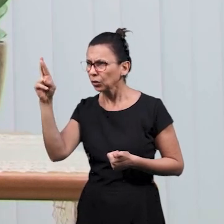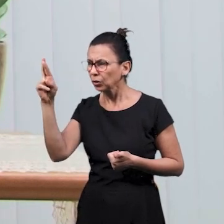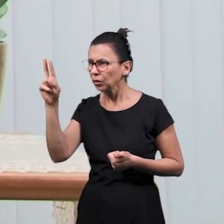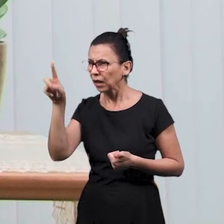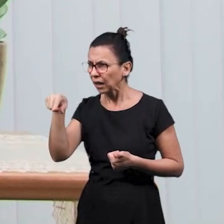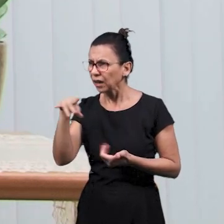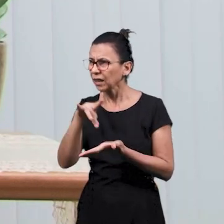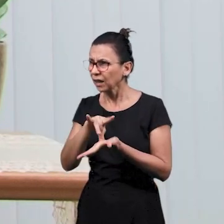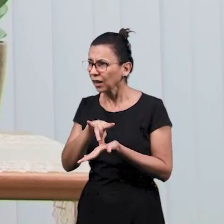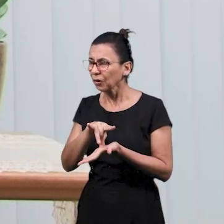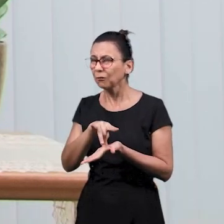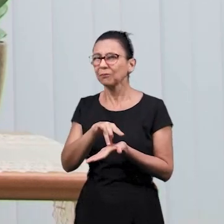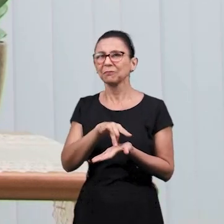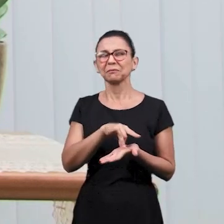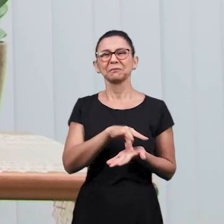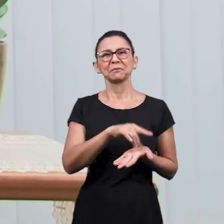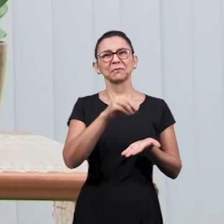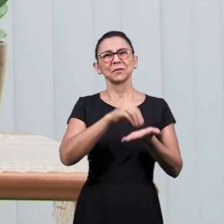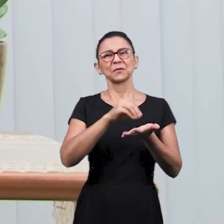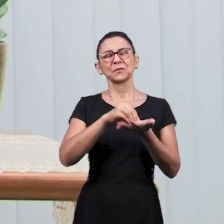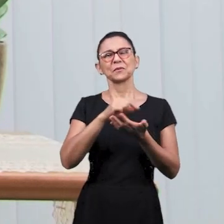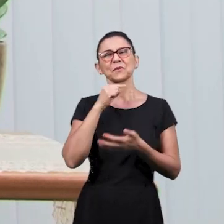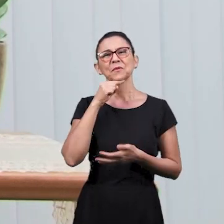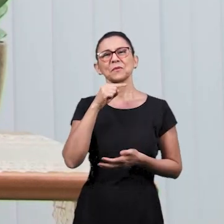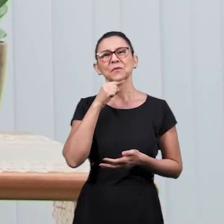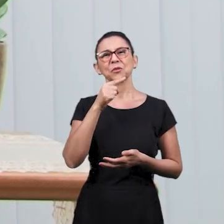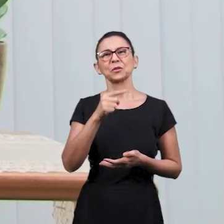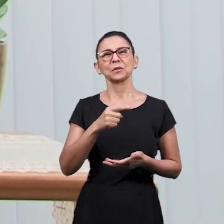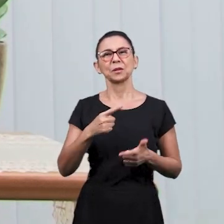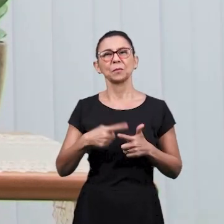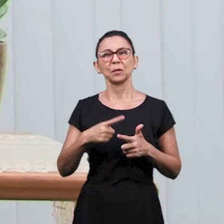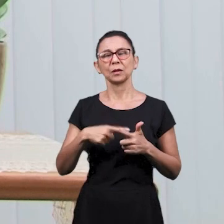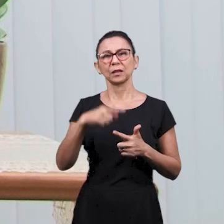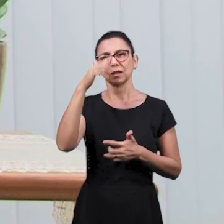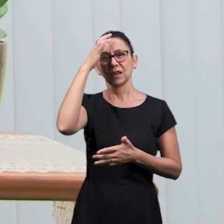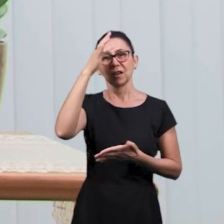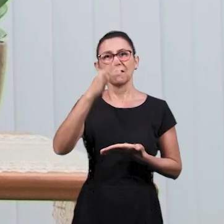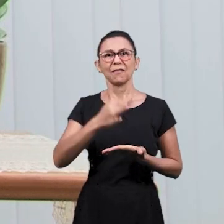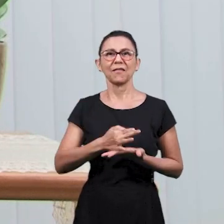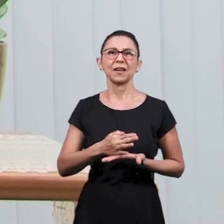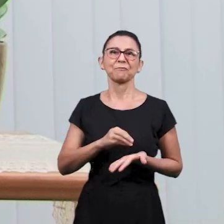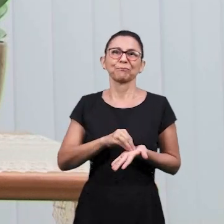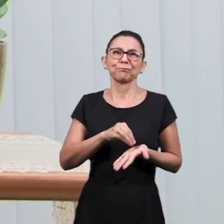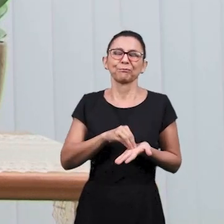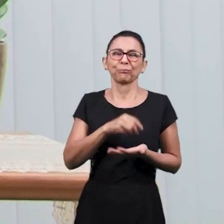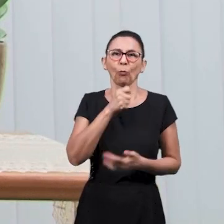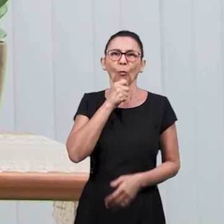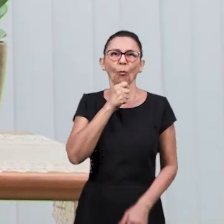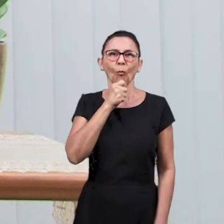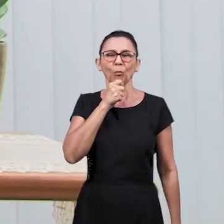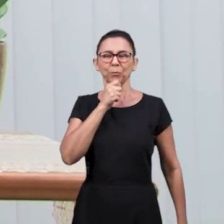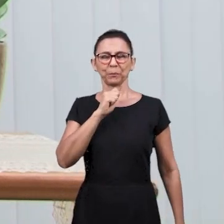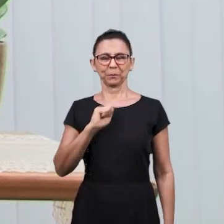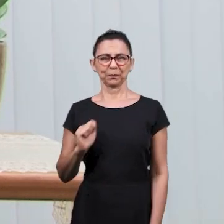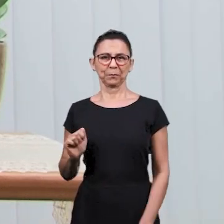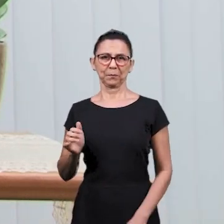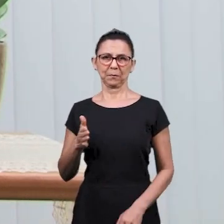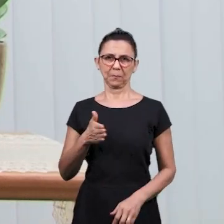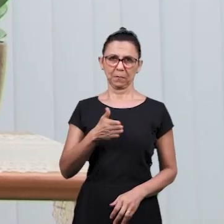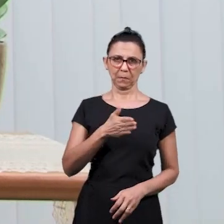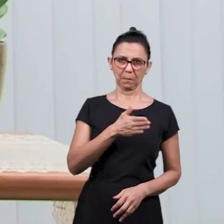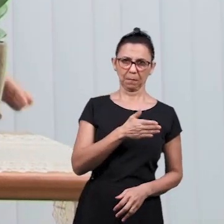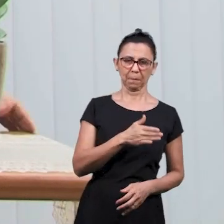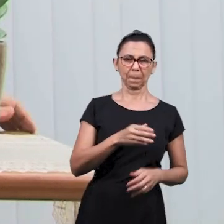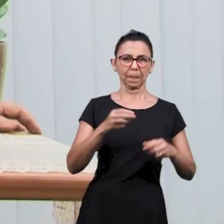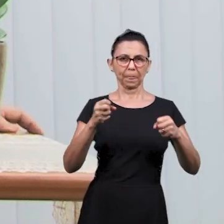ты, если...» Что здесь, чего здесь ему не хватило? Не хватило веры. Я хотел бы остановиться и сказать